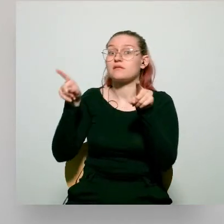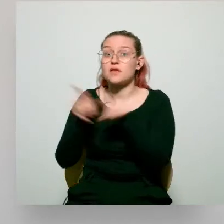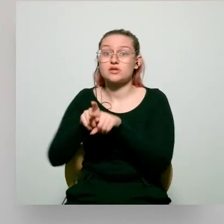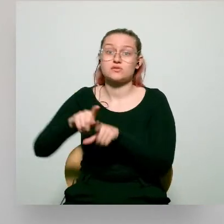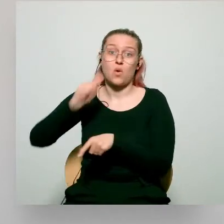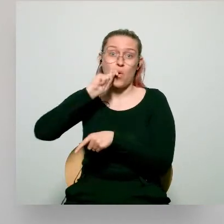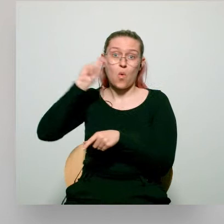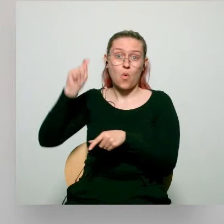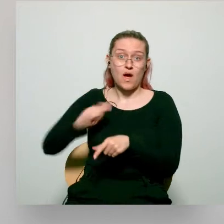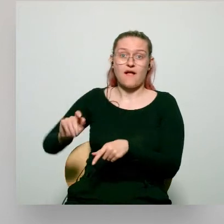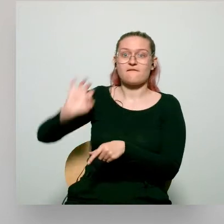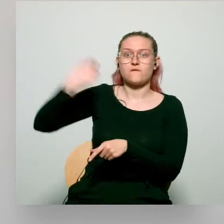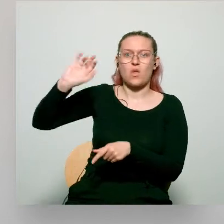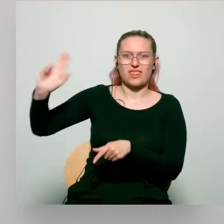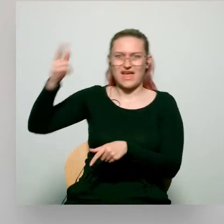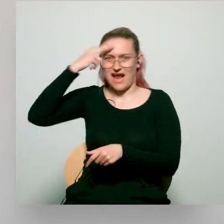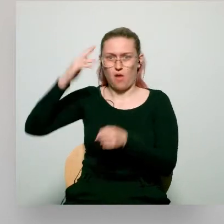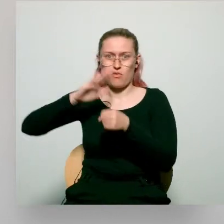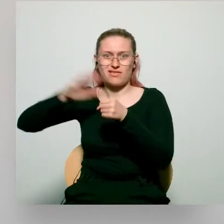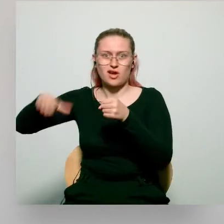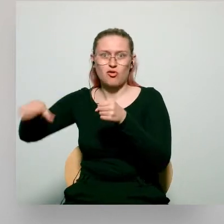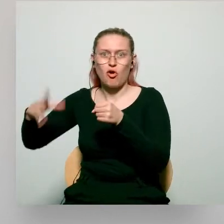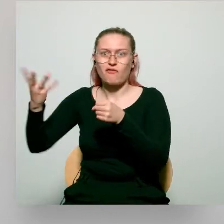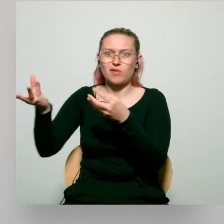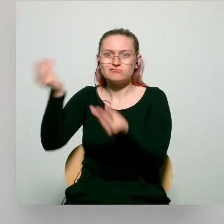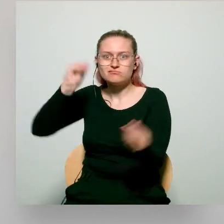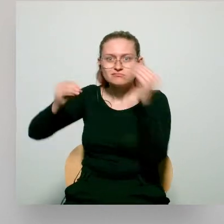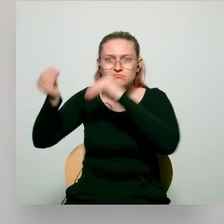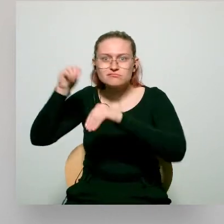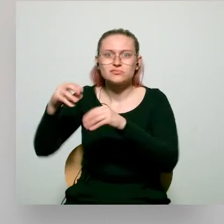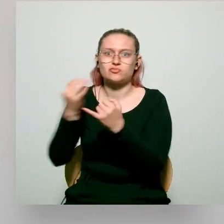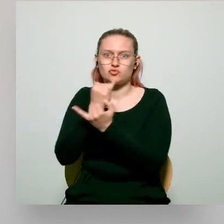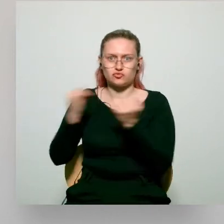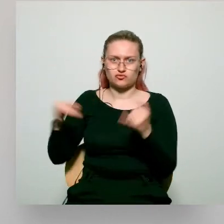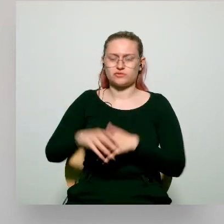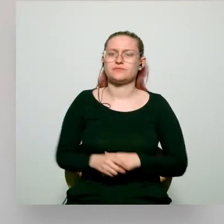Ukraińców i różne części różnych tożsamości ukraińskich.